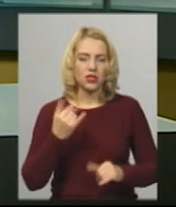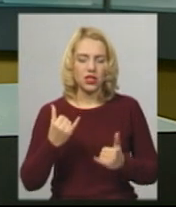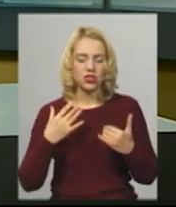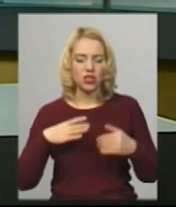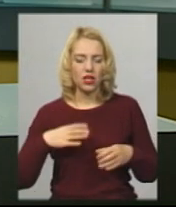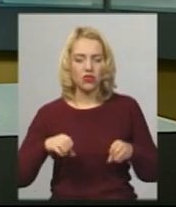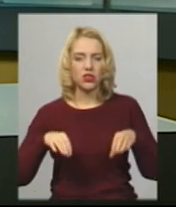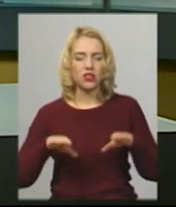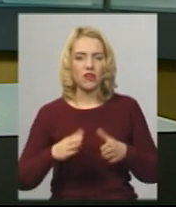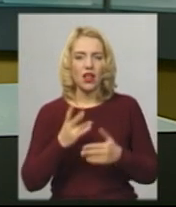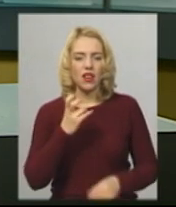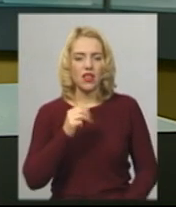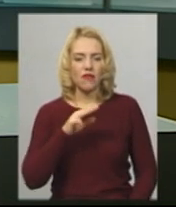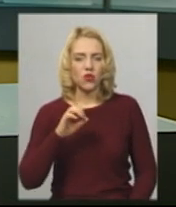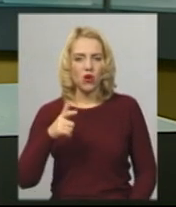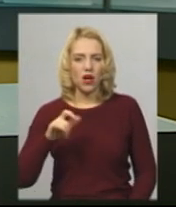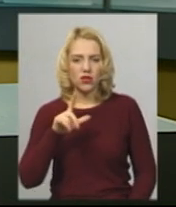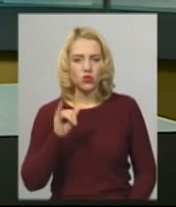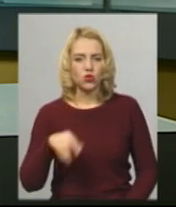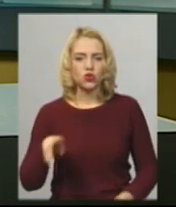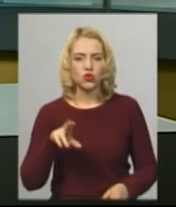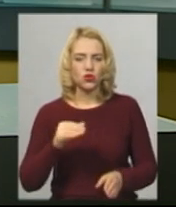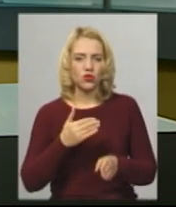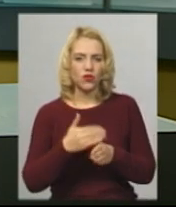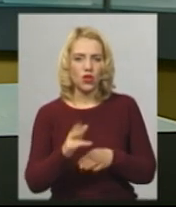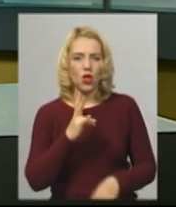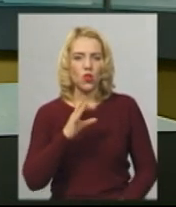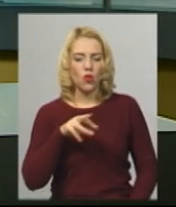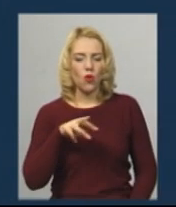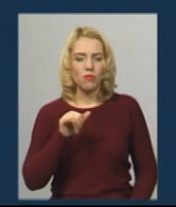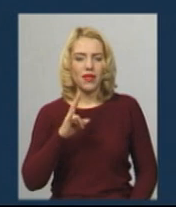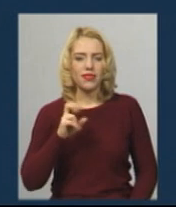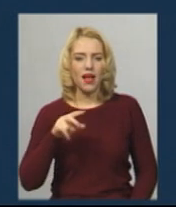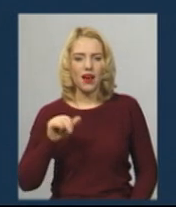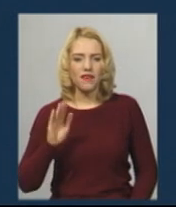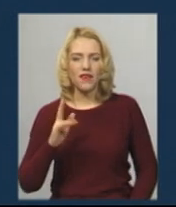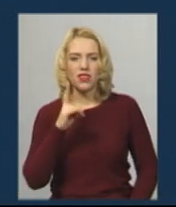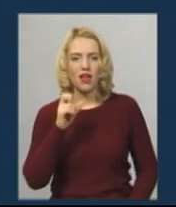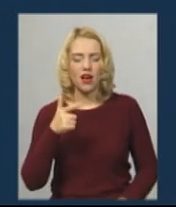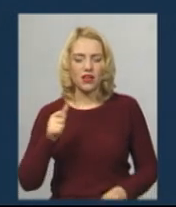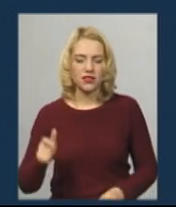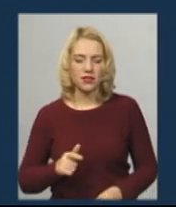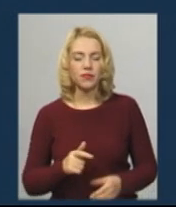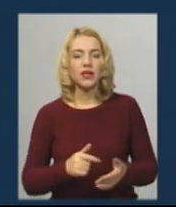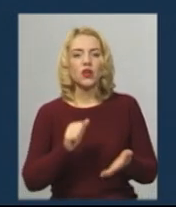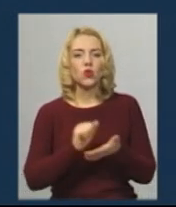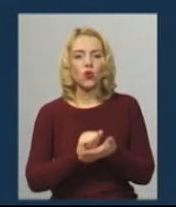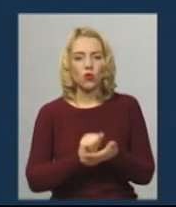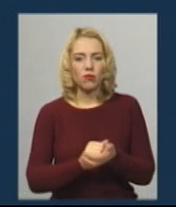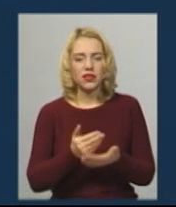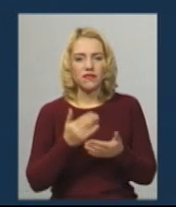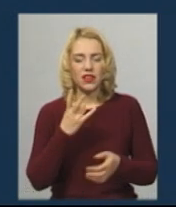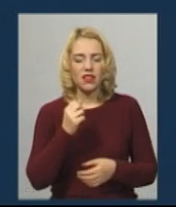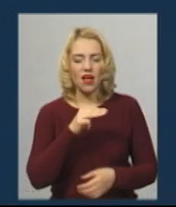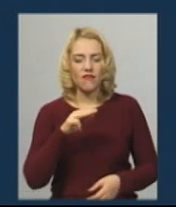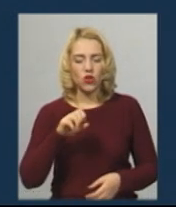від НАК «Нафтогазу» щодо виділення номіналів на газ. Документи з НАК «Нафтогазом» станом на сьогодні,